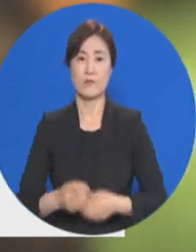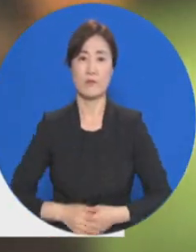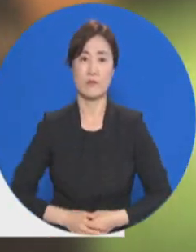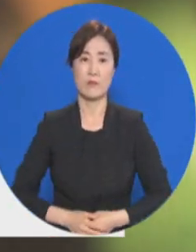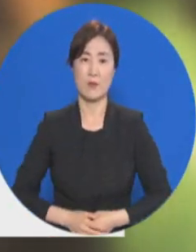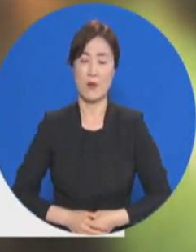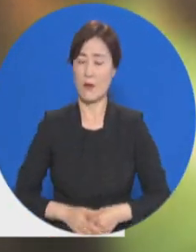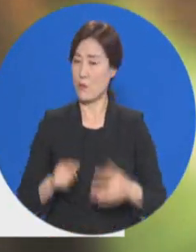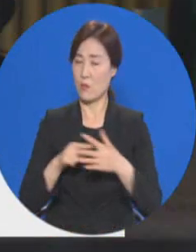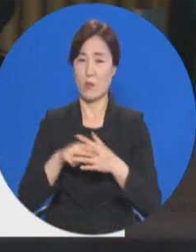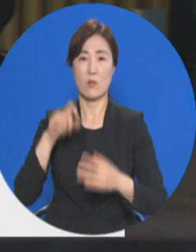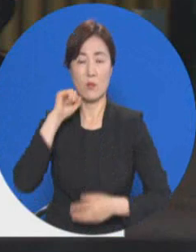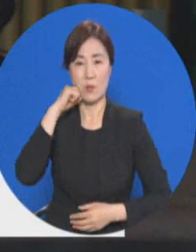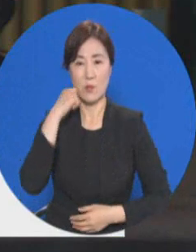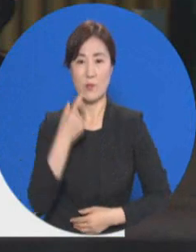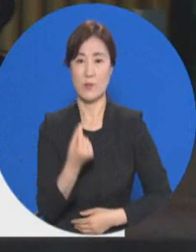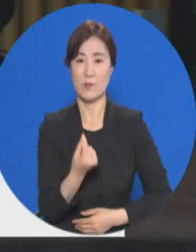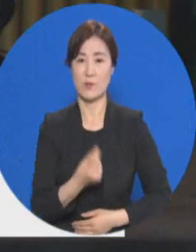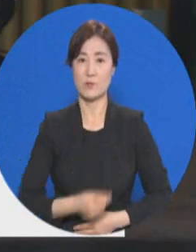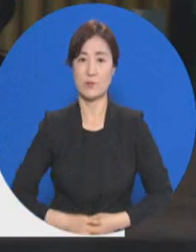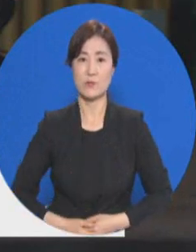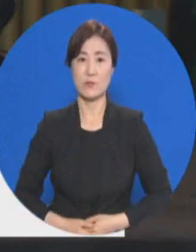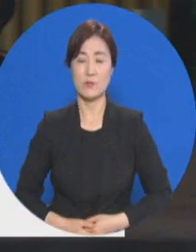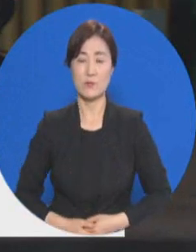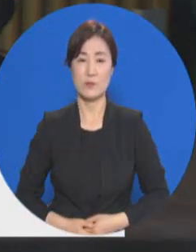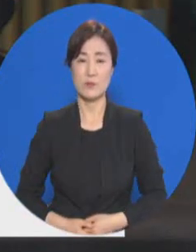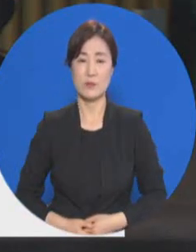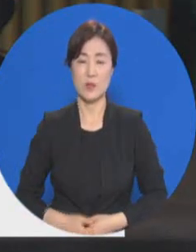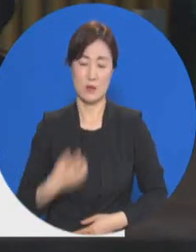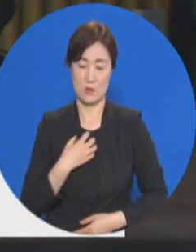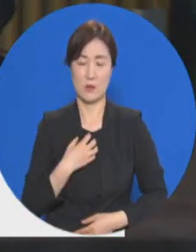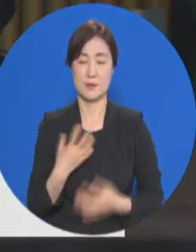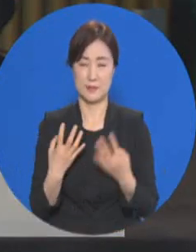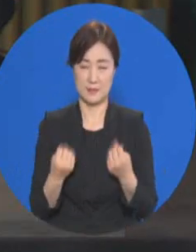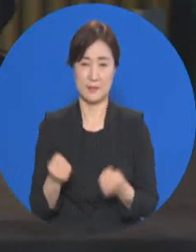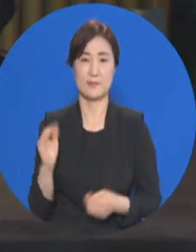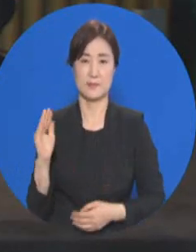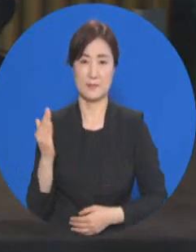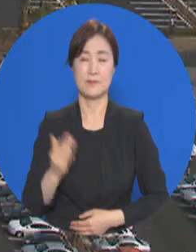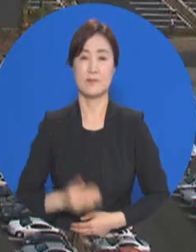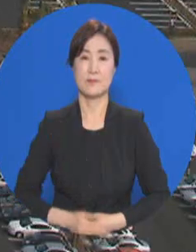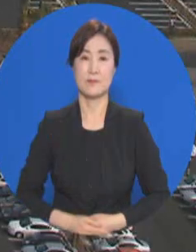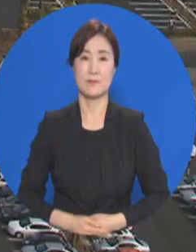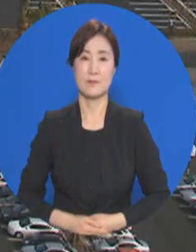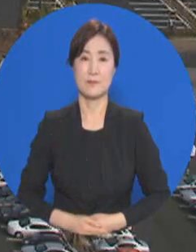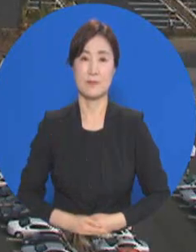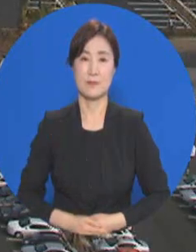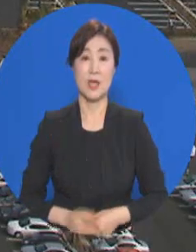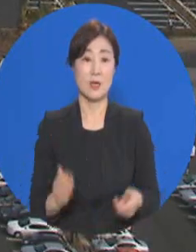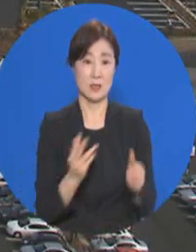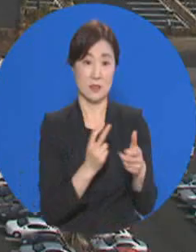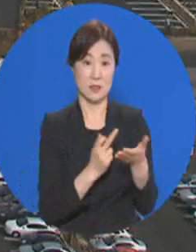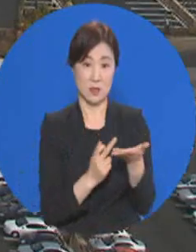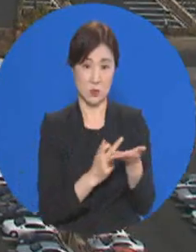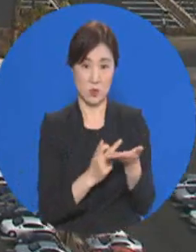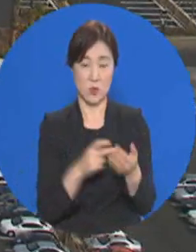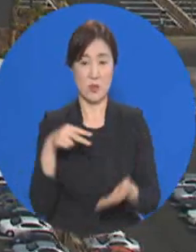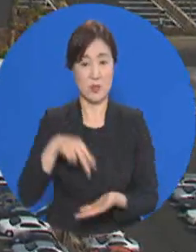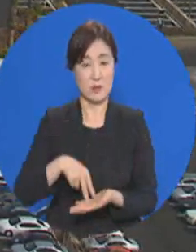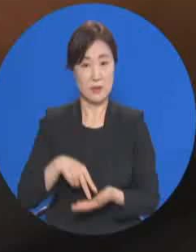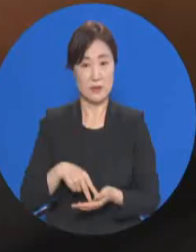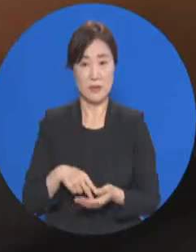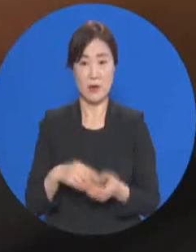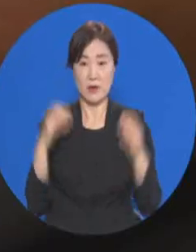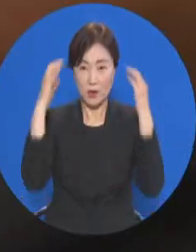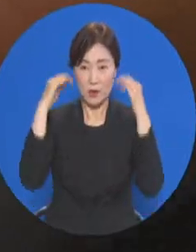알 수가 없는 거 아니에요. 근데 걱정도 좀 될 때가 있어. 제주도는 여름 성수기를 대비해